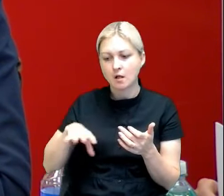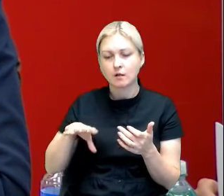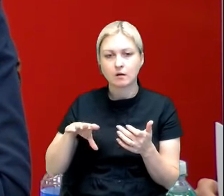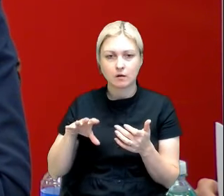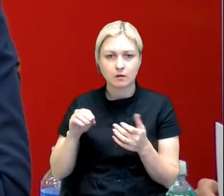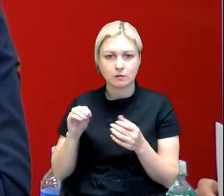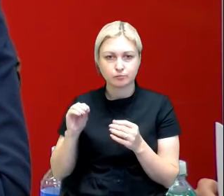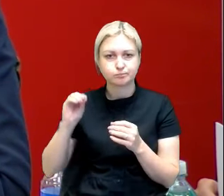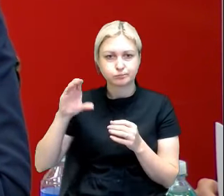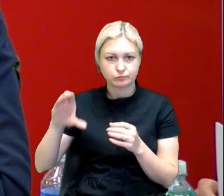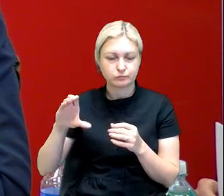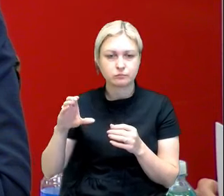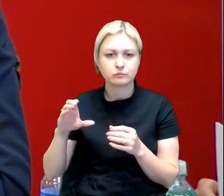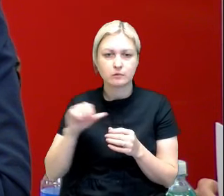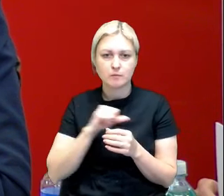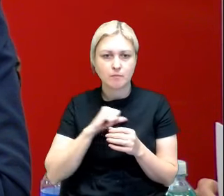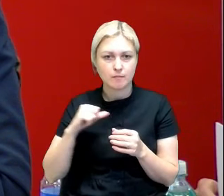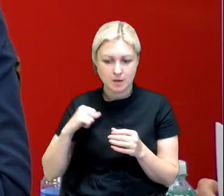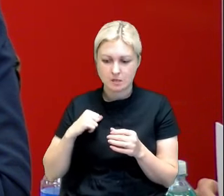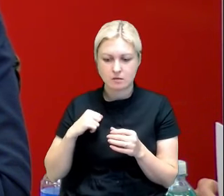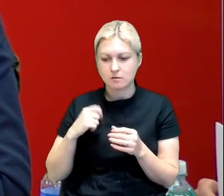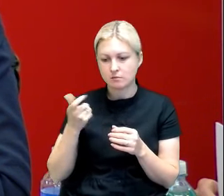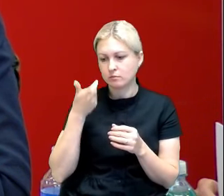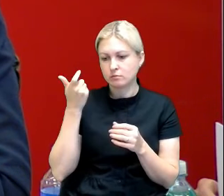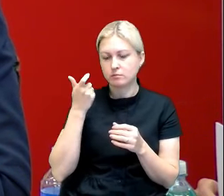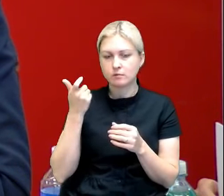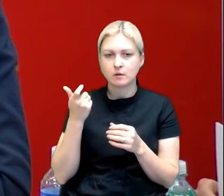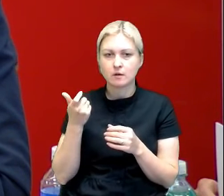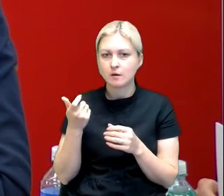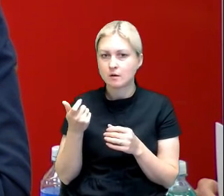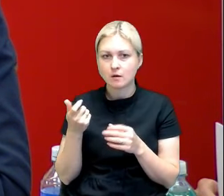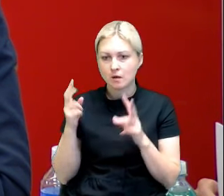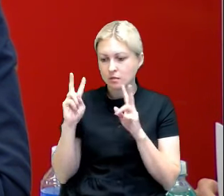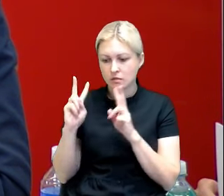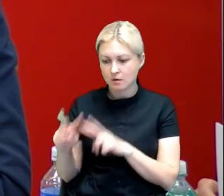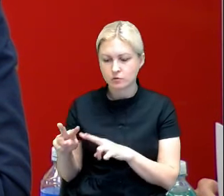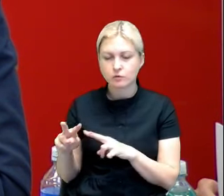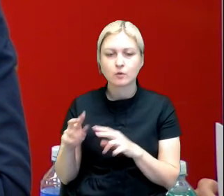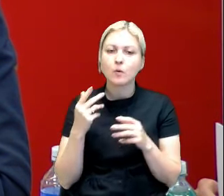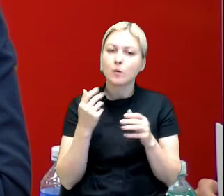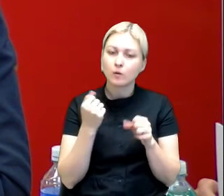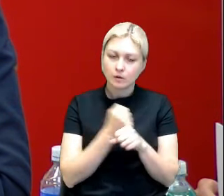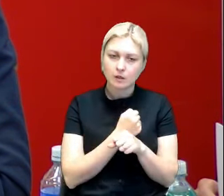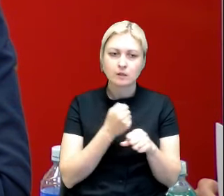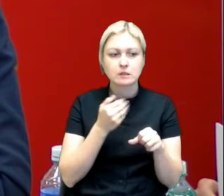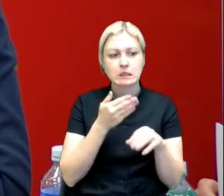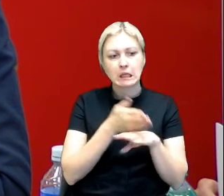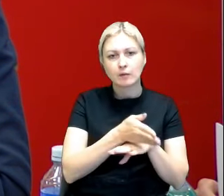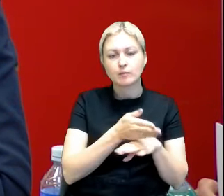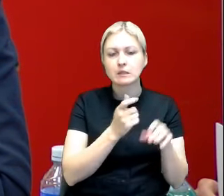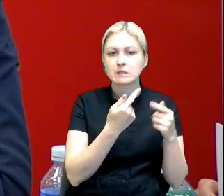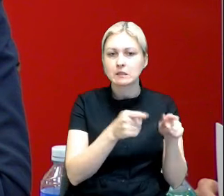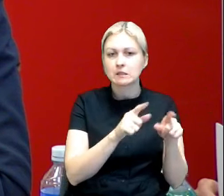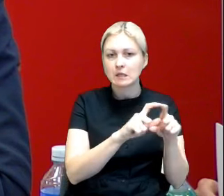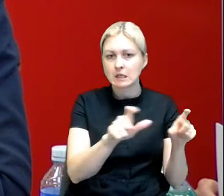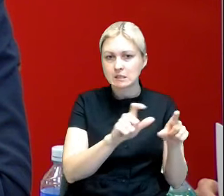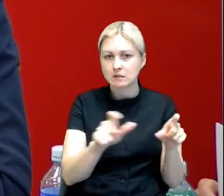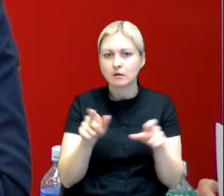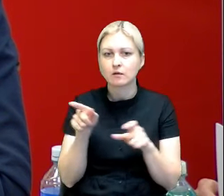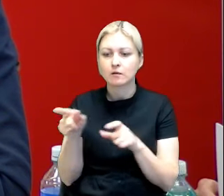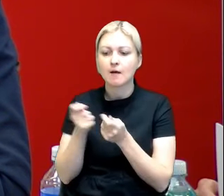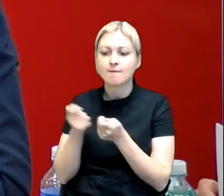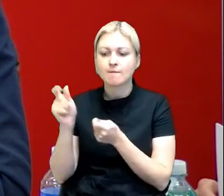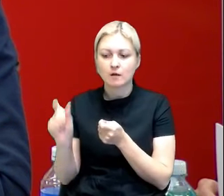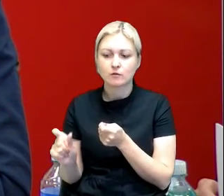turbūt atitinkamos institucijos į šiuos klausimus a teko šią vadovę atleisti iš darbo